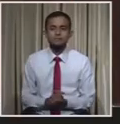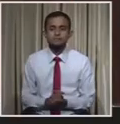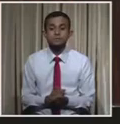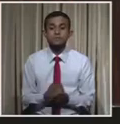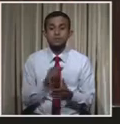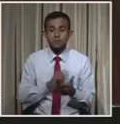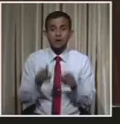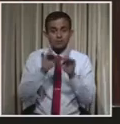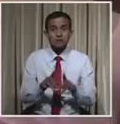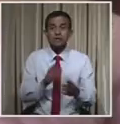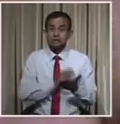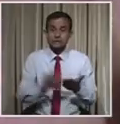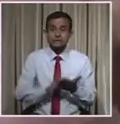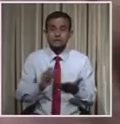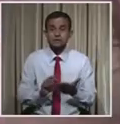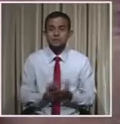කියවන්නේ ලියලා